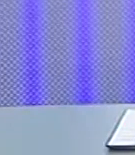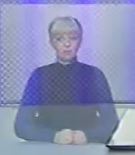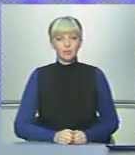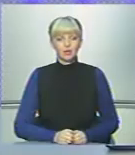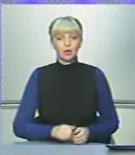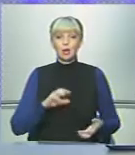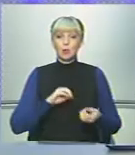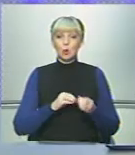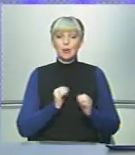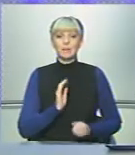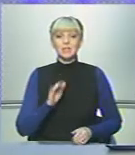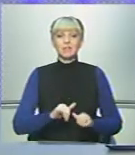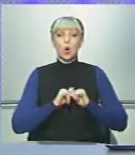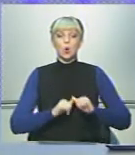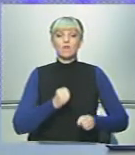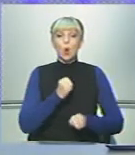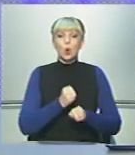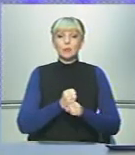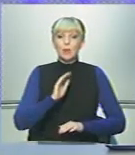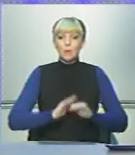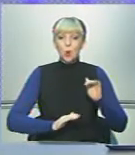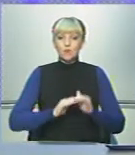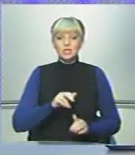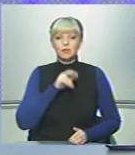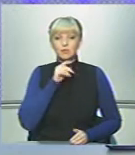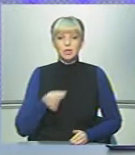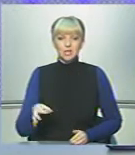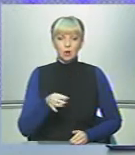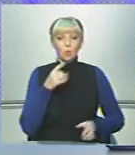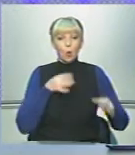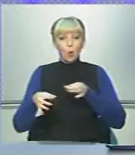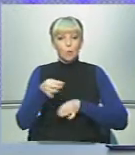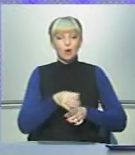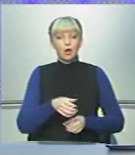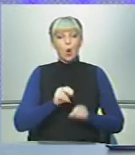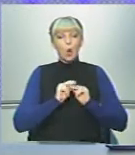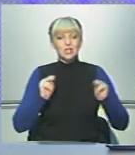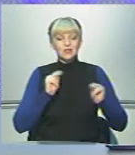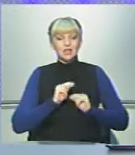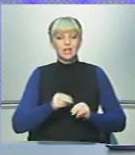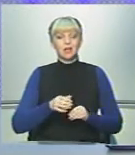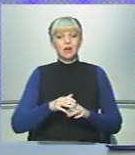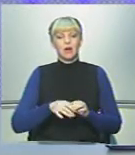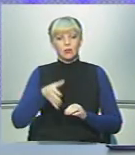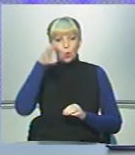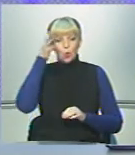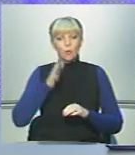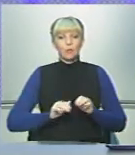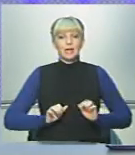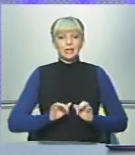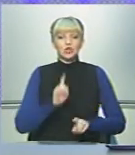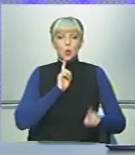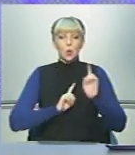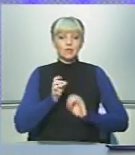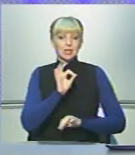Проблеми і перспективи розвитку робітничих професій у Чернівецькій області обговорювали освітяни на обласній науково-практичній конференції